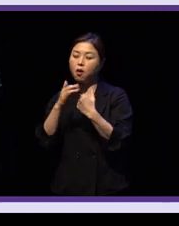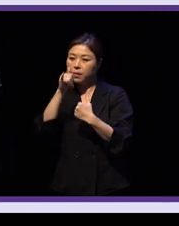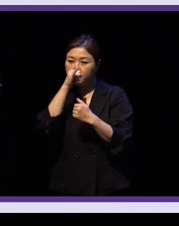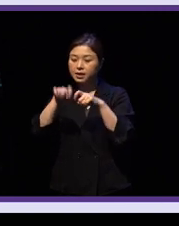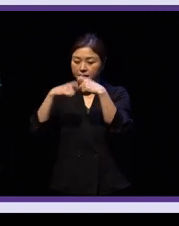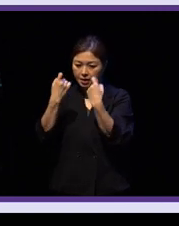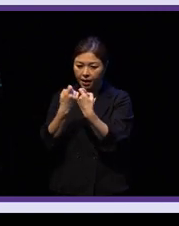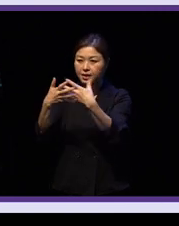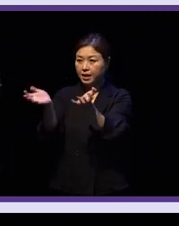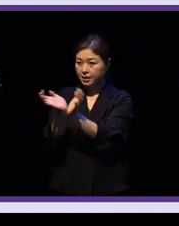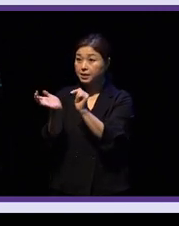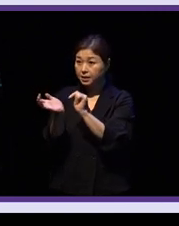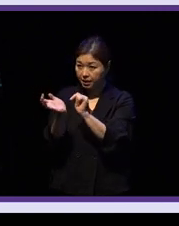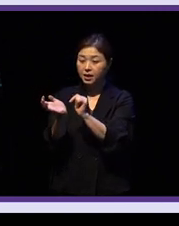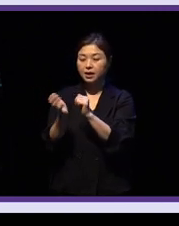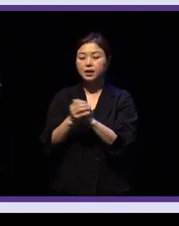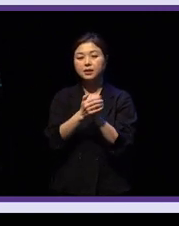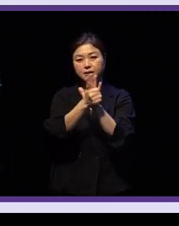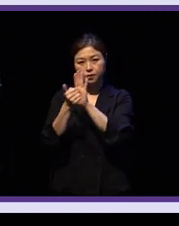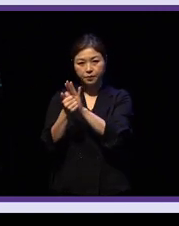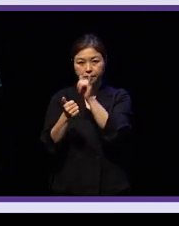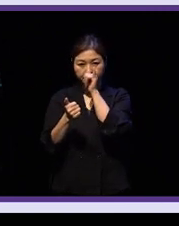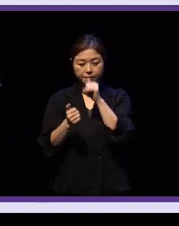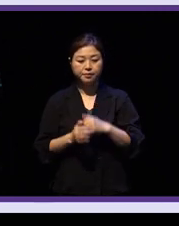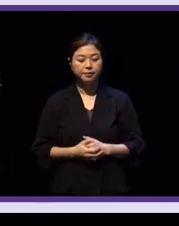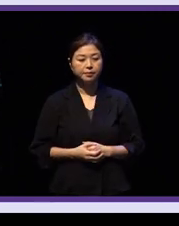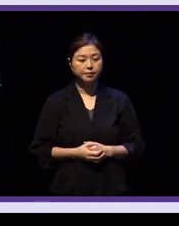민간예술단체 중심의 컨소시엄입니다